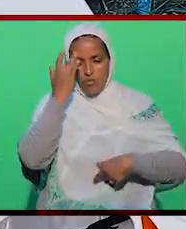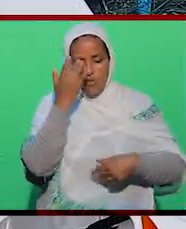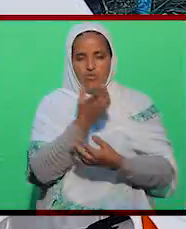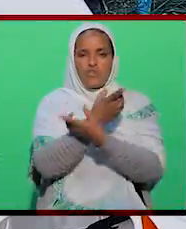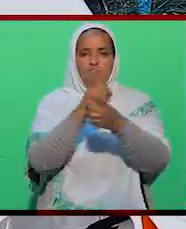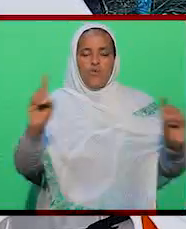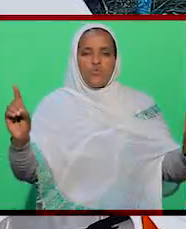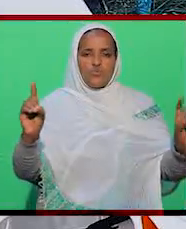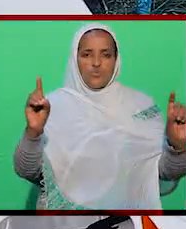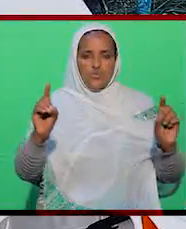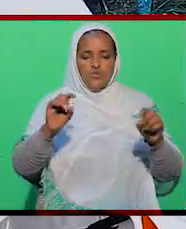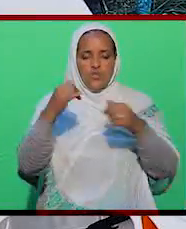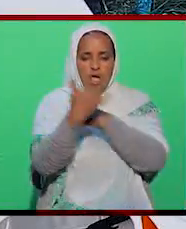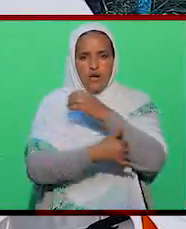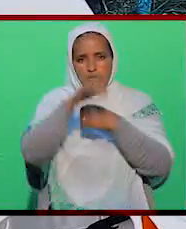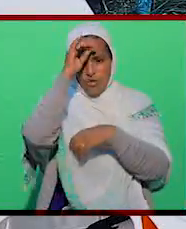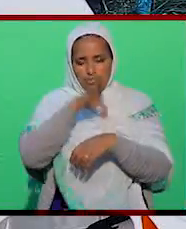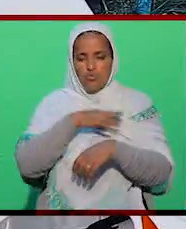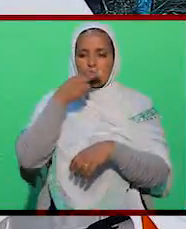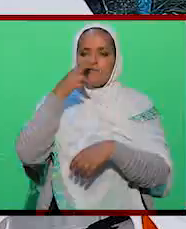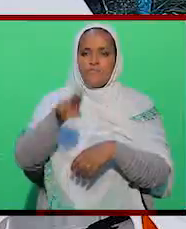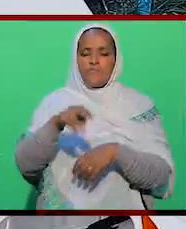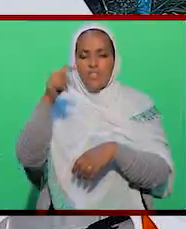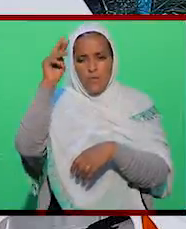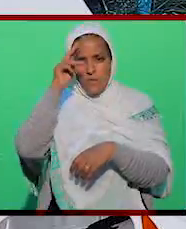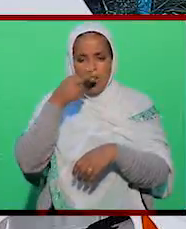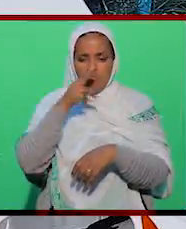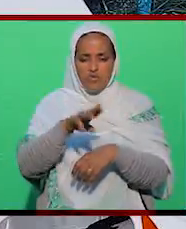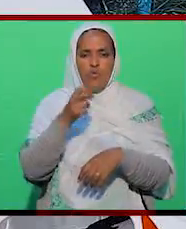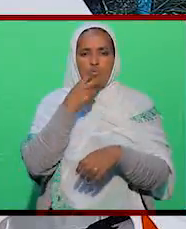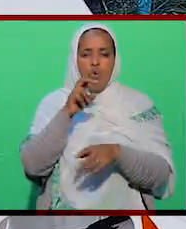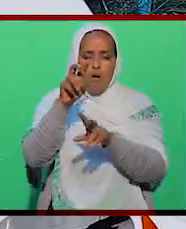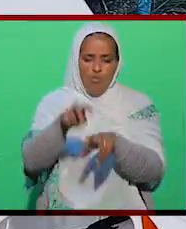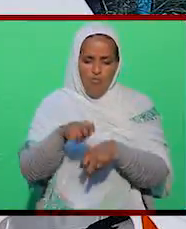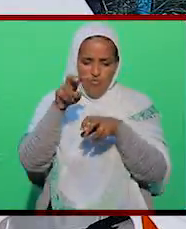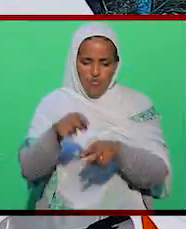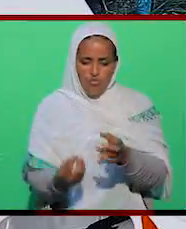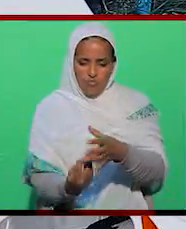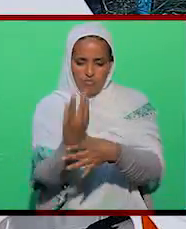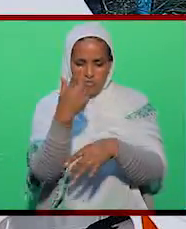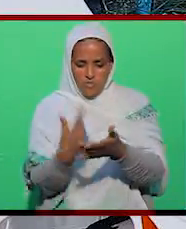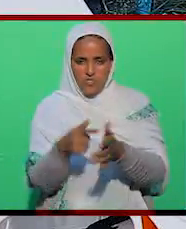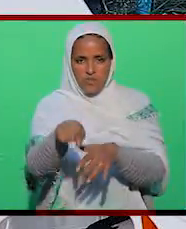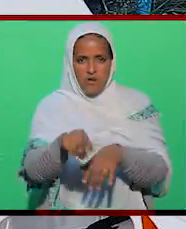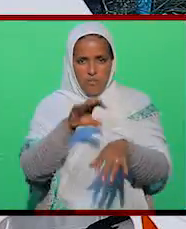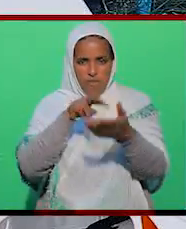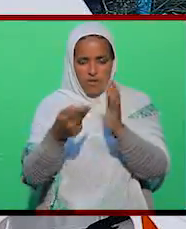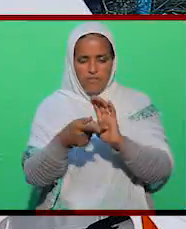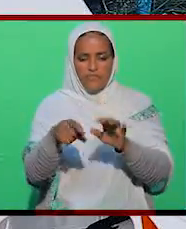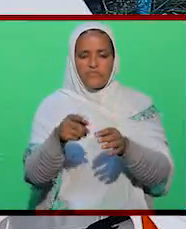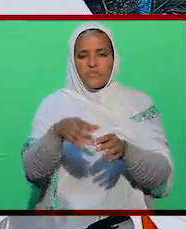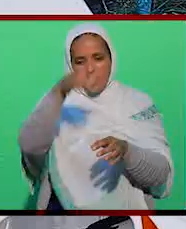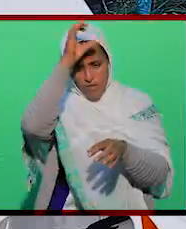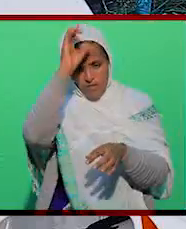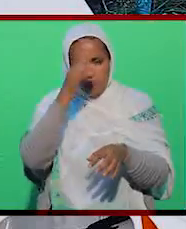ከደውያቸው እንዲፈወሱ የሀገሯን ሰዎች አዘዘቻቸው። ሚናስ አዘዞኛል ውሃ ቆፍሩ ትላለች። ውሃ ከዛ ይወጣል ከመሬት ማለት ነው።